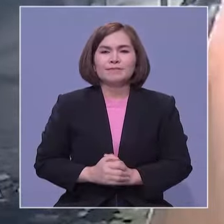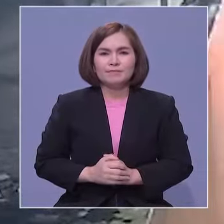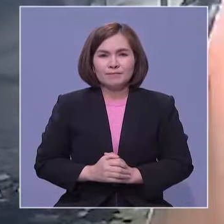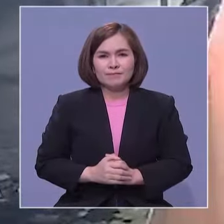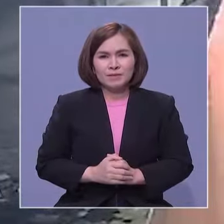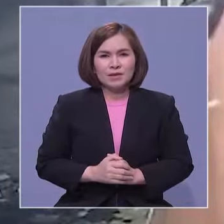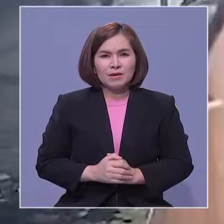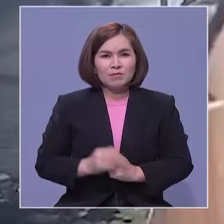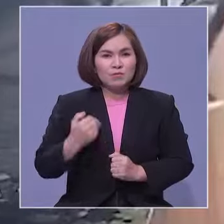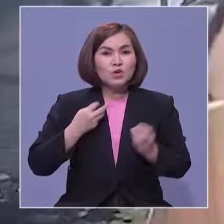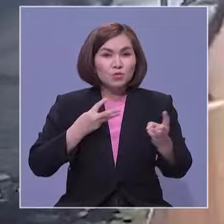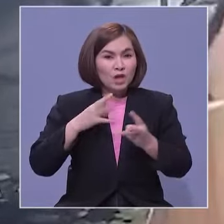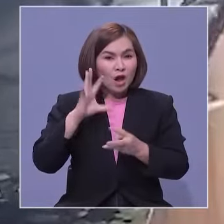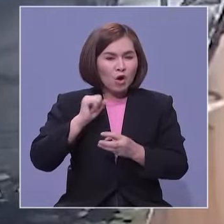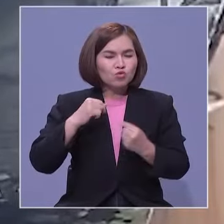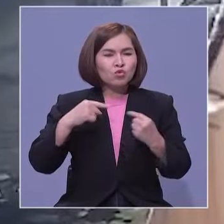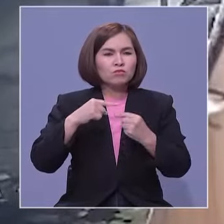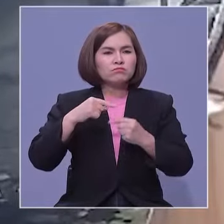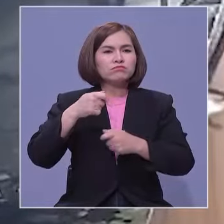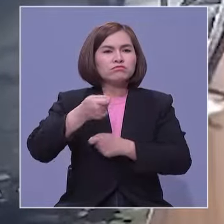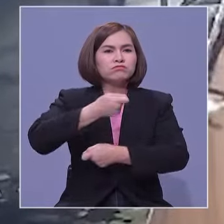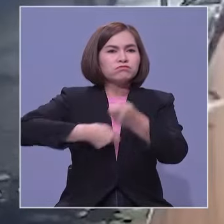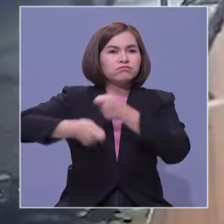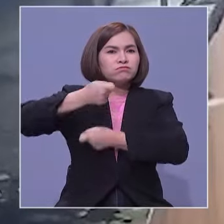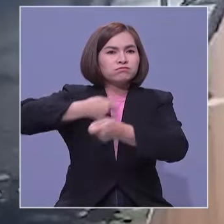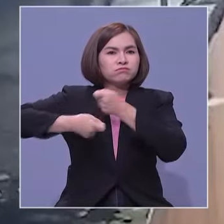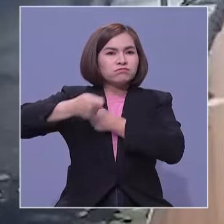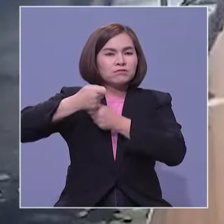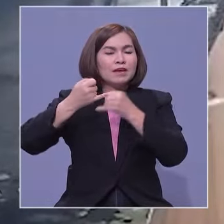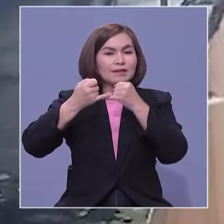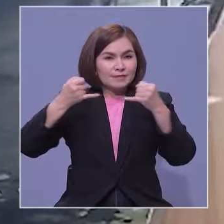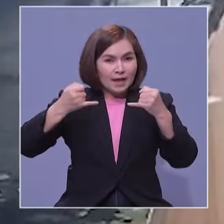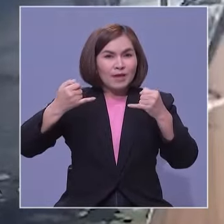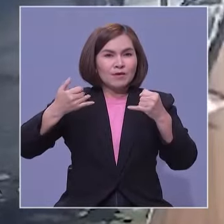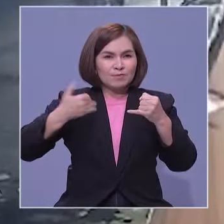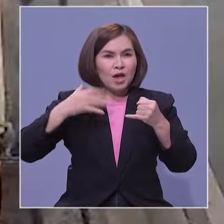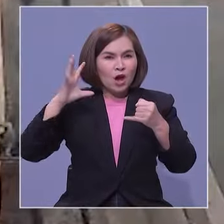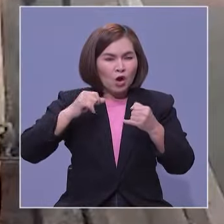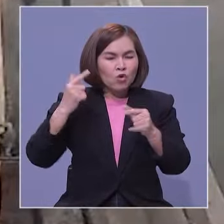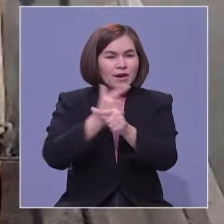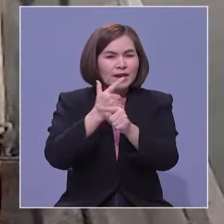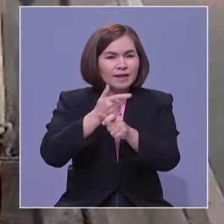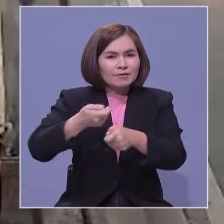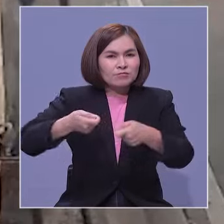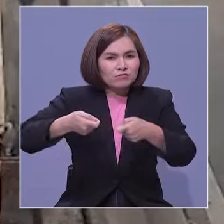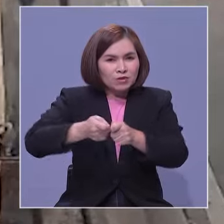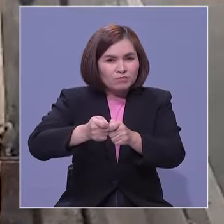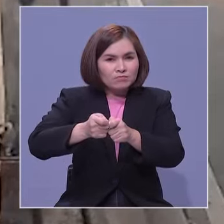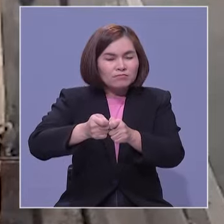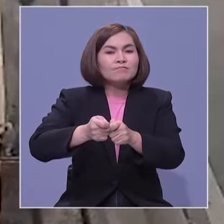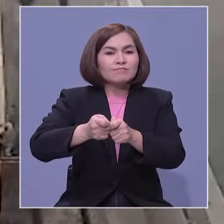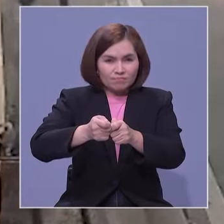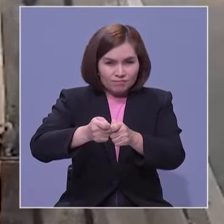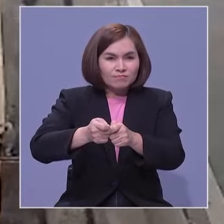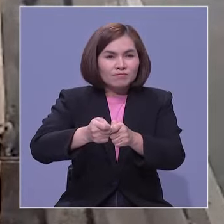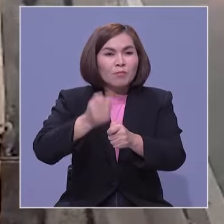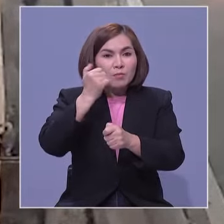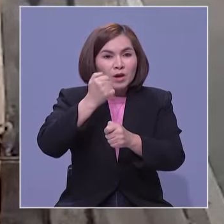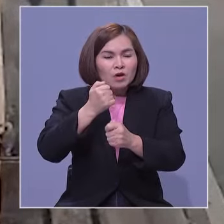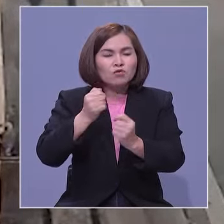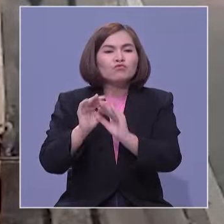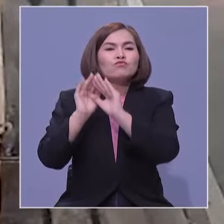ล้อลากแล้วก็ดึงสายเคเบิลขึ้นมาขณะที่บางส่วนกำลังช่วยการใช้ครีมตัดเหล็กตัดสายเคเบิลขนาดใหญ่นำ